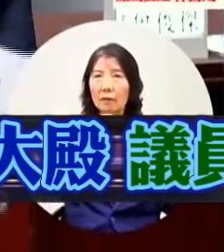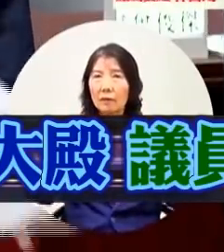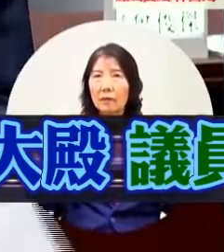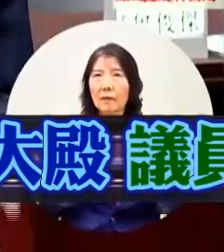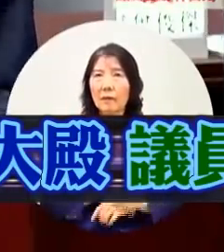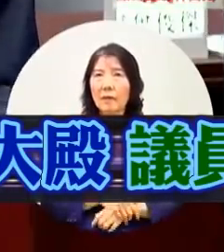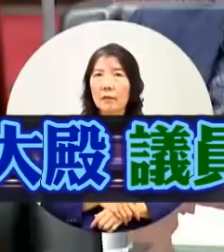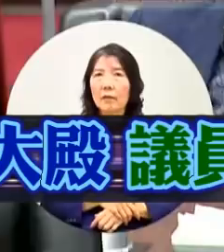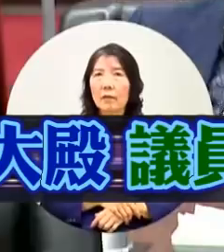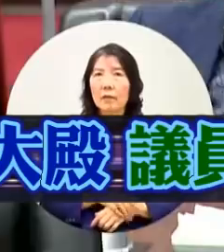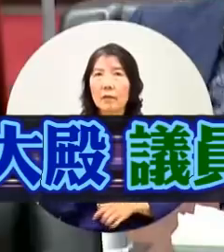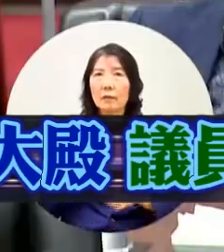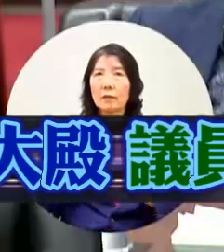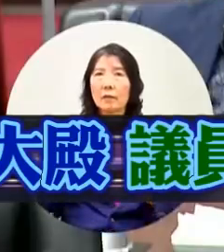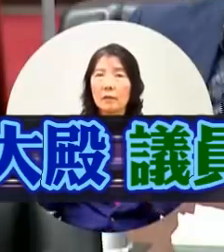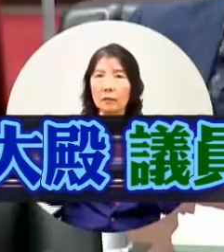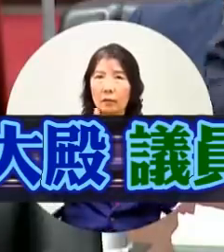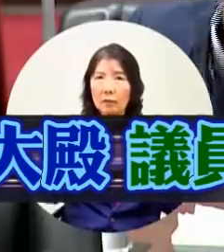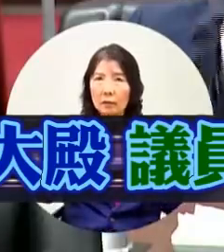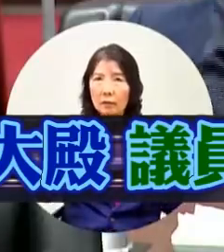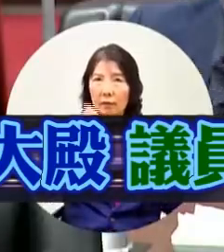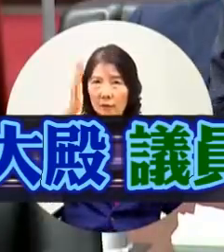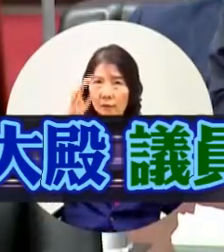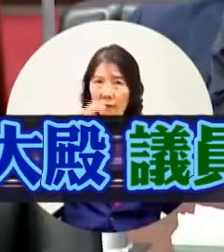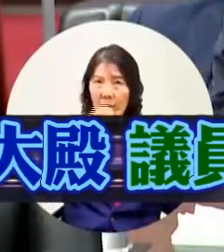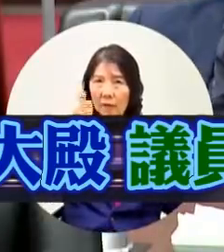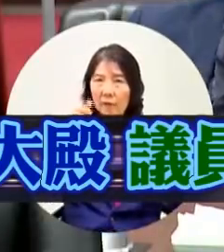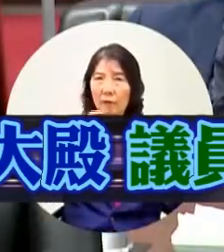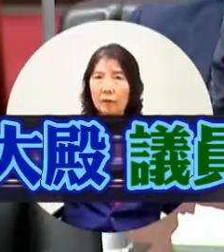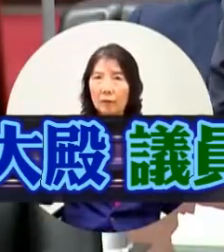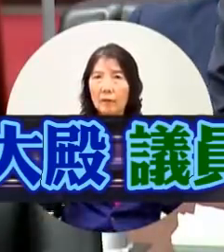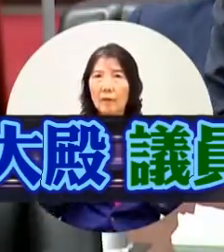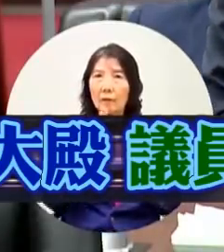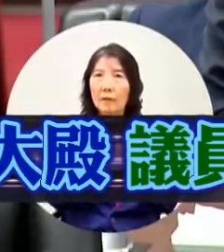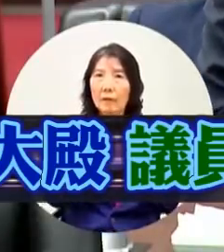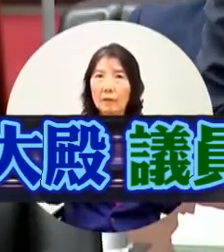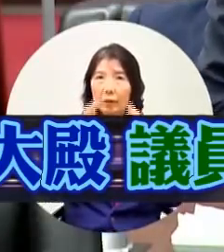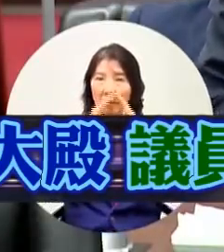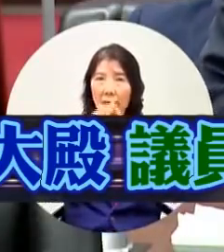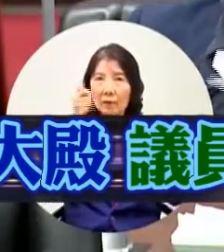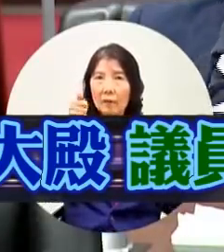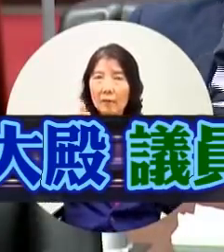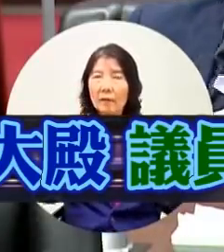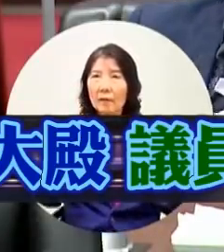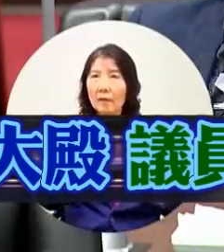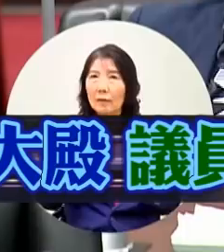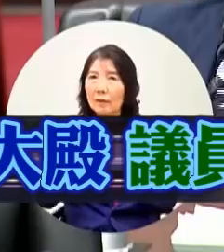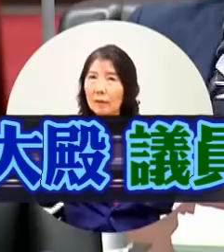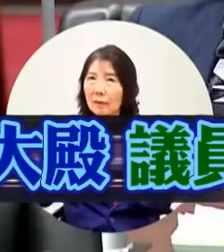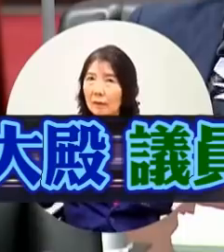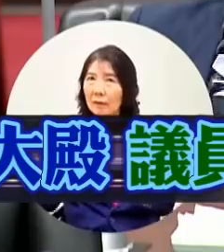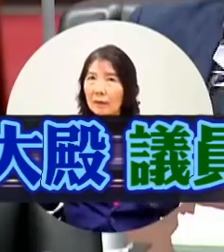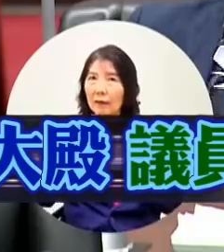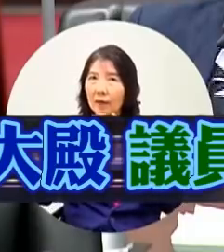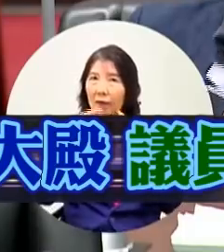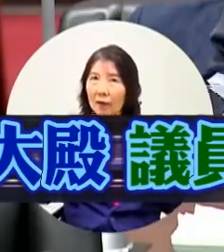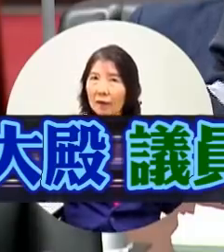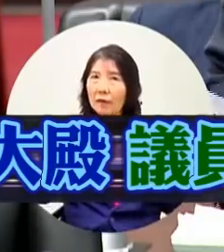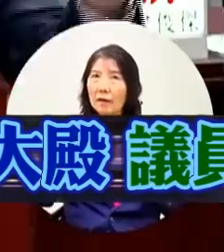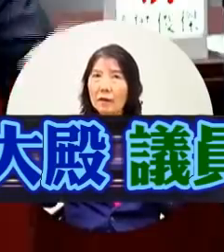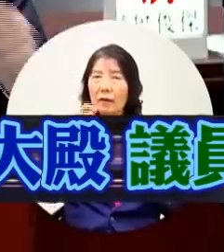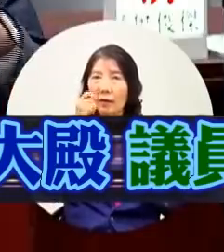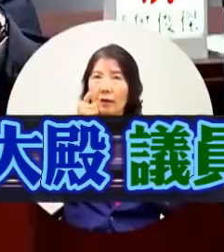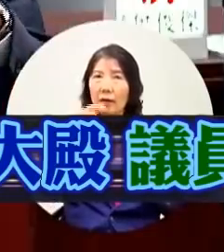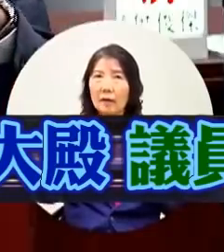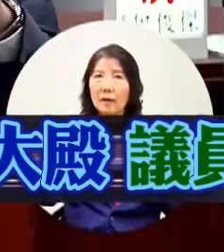我们请民政局长回答。 局长，你要帮市长解围吗？ 最靠台南的湖内区。